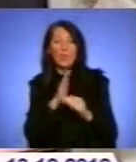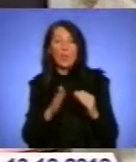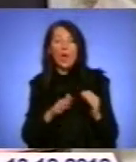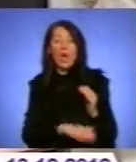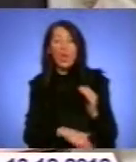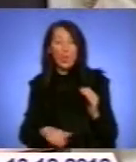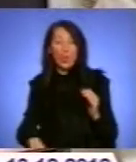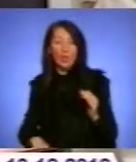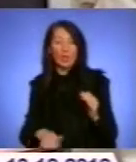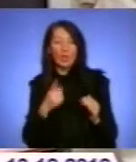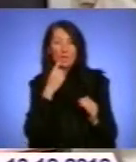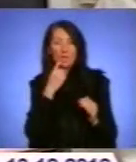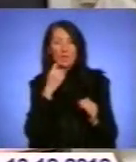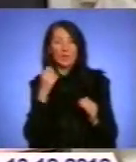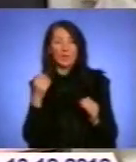ноги, кінцівки.